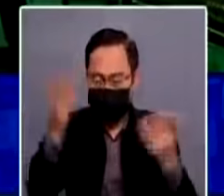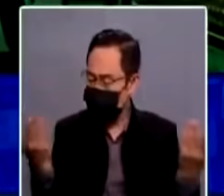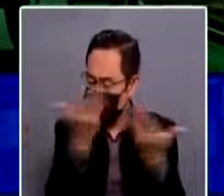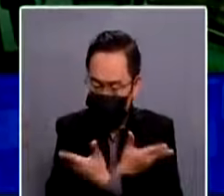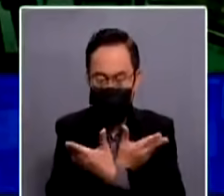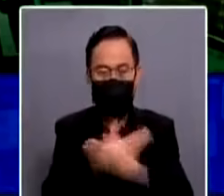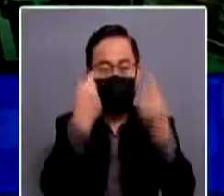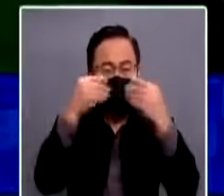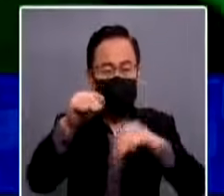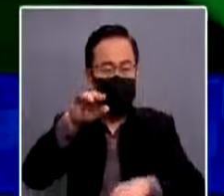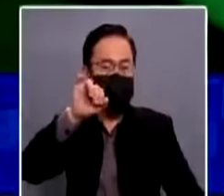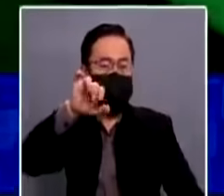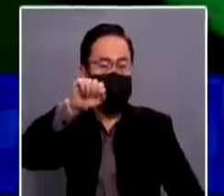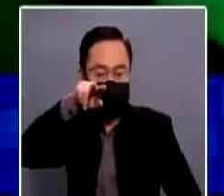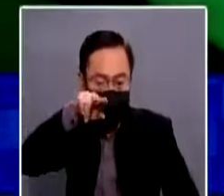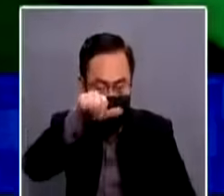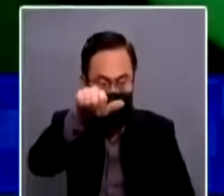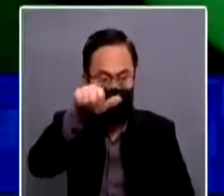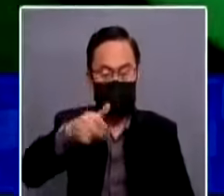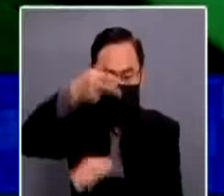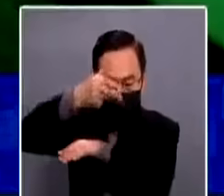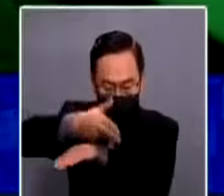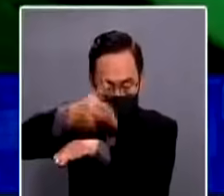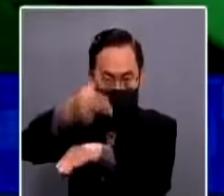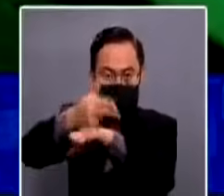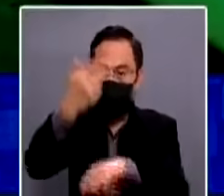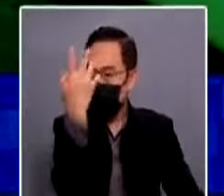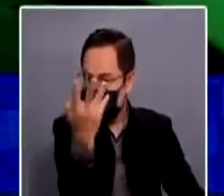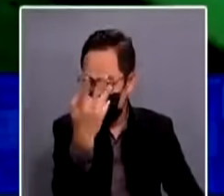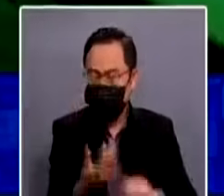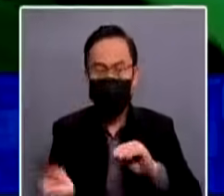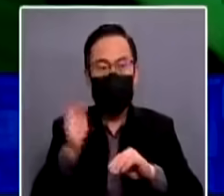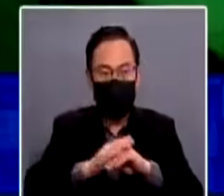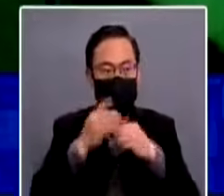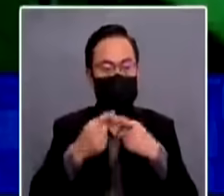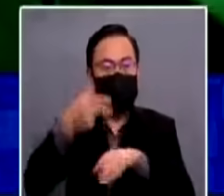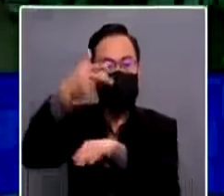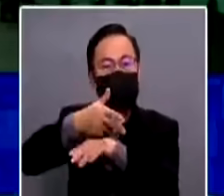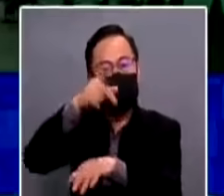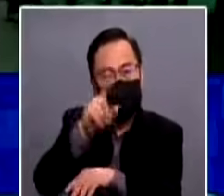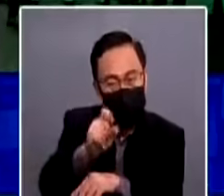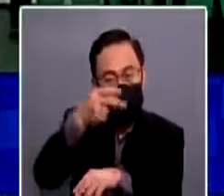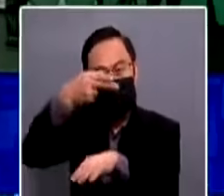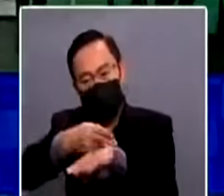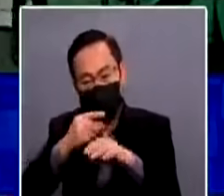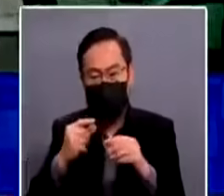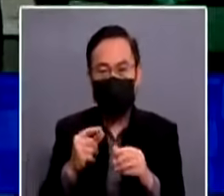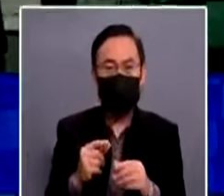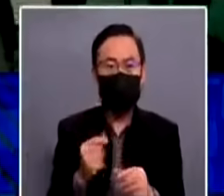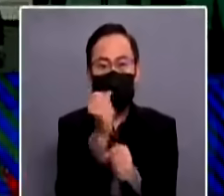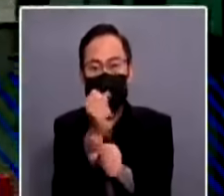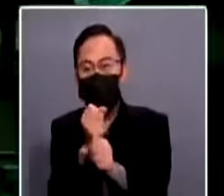ในห้องอีก4ตัวเพื่อความโปร่งใสกล้องวงจรปิดถึงเวลาจริงๆติดนะคุณธีรวัฒน์เห็นมีทุกที่เลยเดี๋ยวก็เสียบ้างอะไรบ้างใช้ไม่ได้บ้างนะ